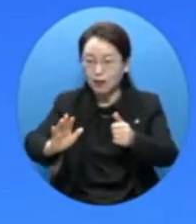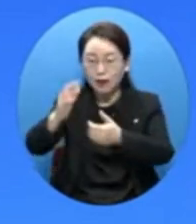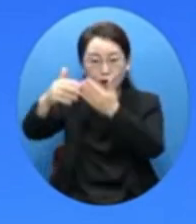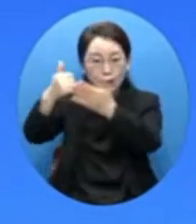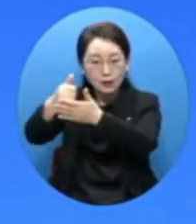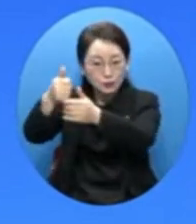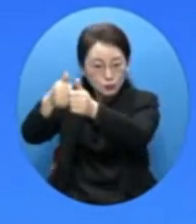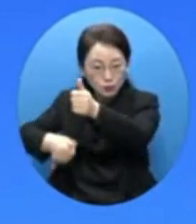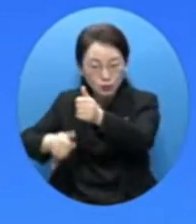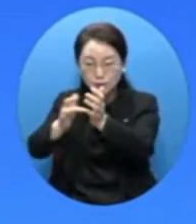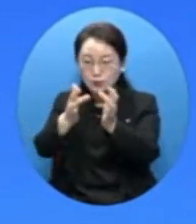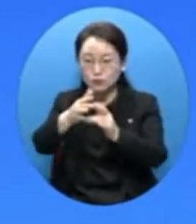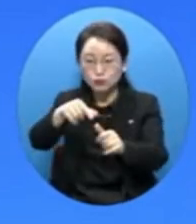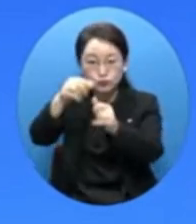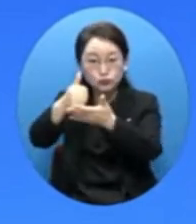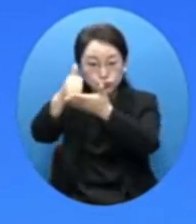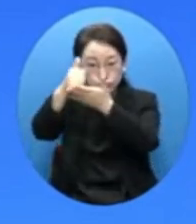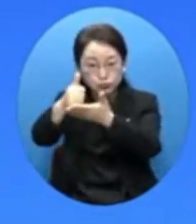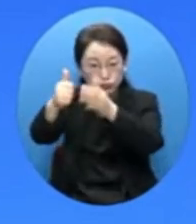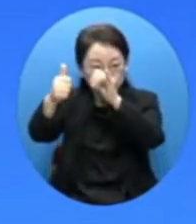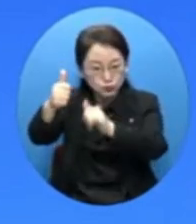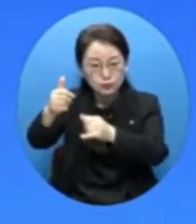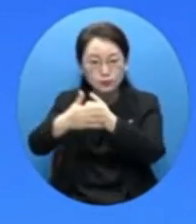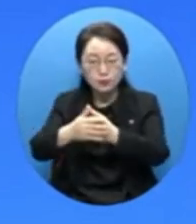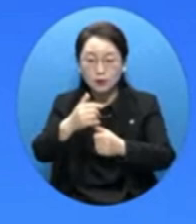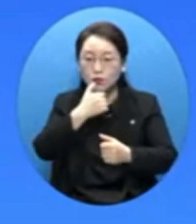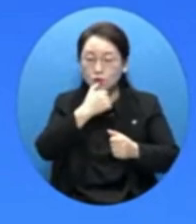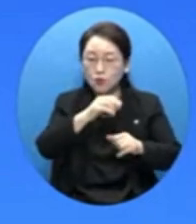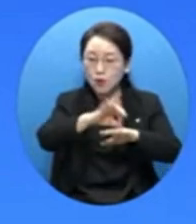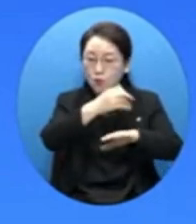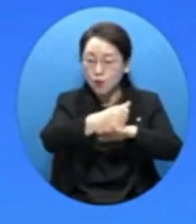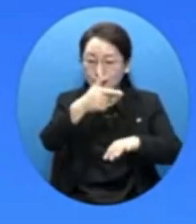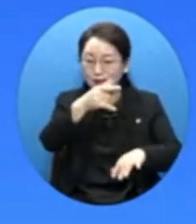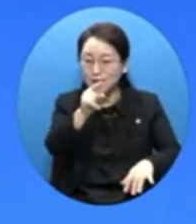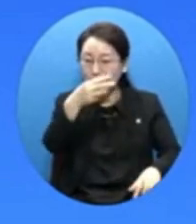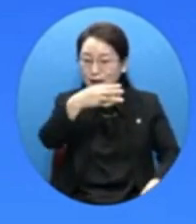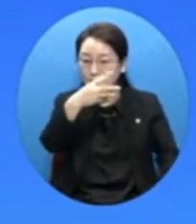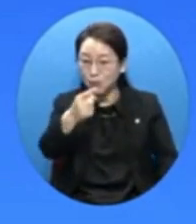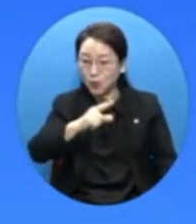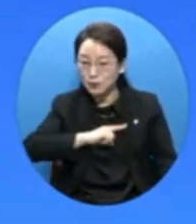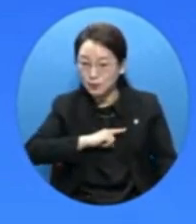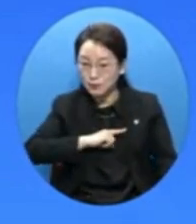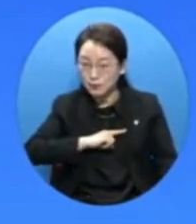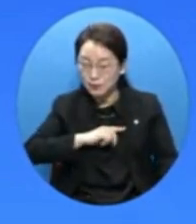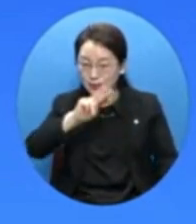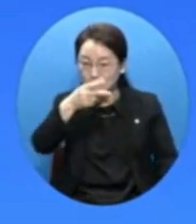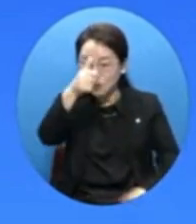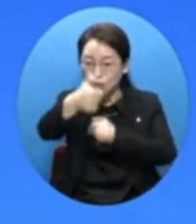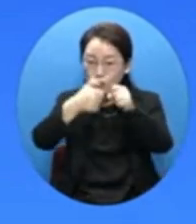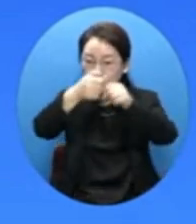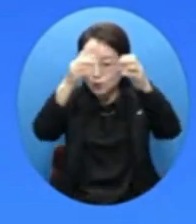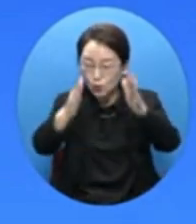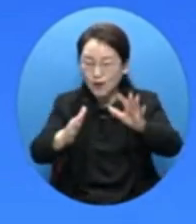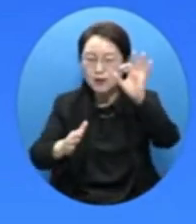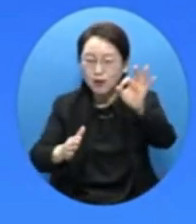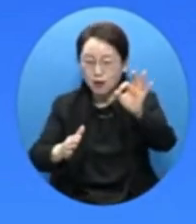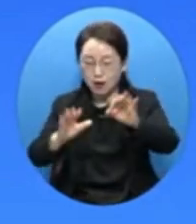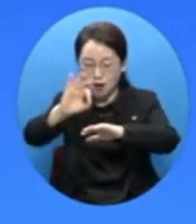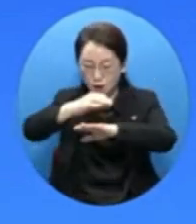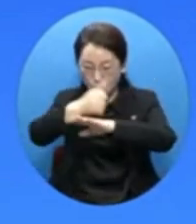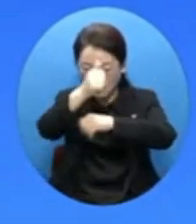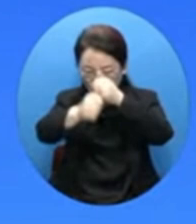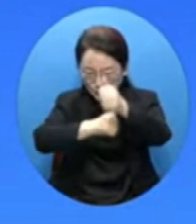섬기고 예수가 구세주로 하니까 그래서 로마 황제 네로로부터 시작해서 250년 동안 10명의 황제가